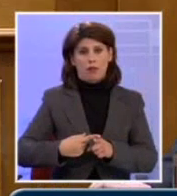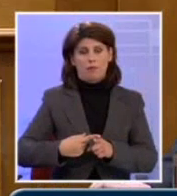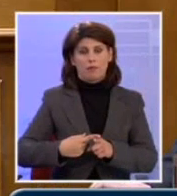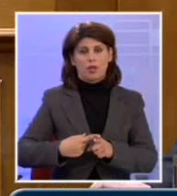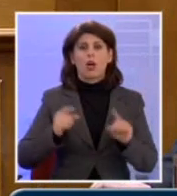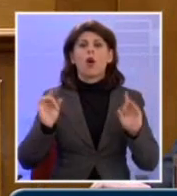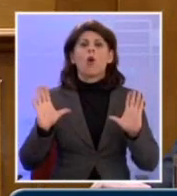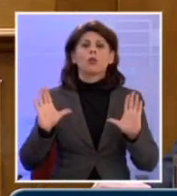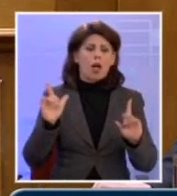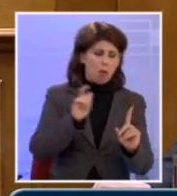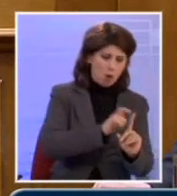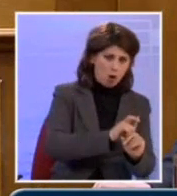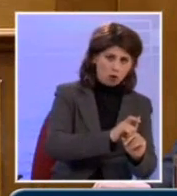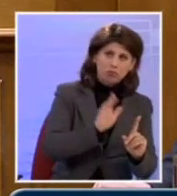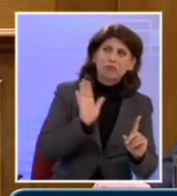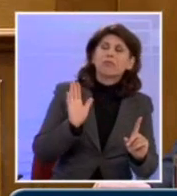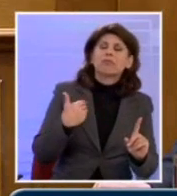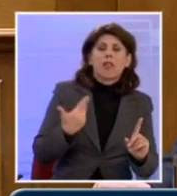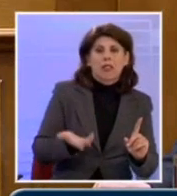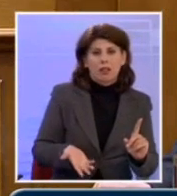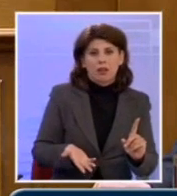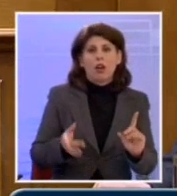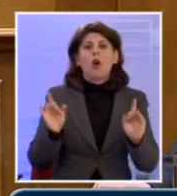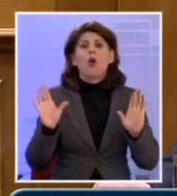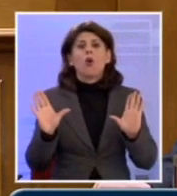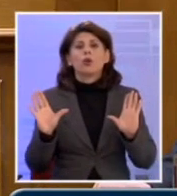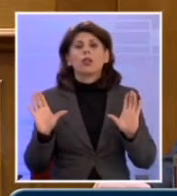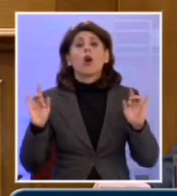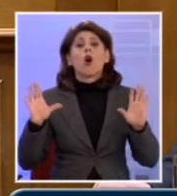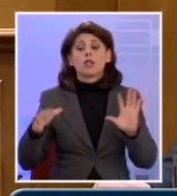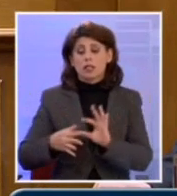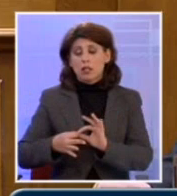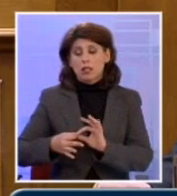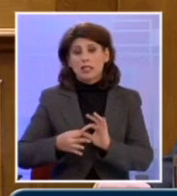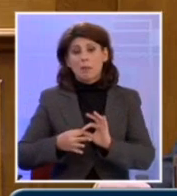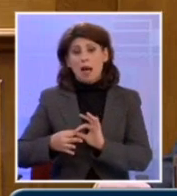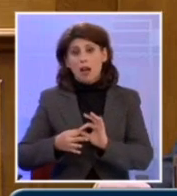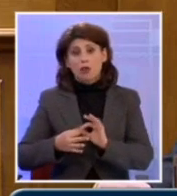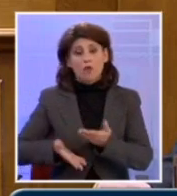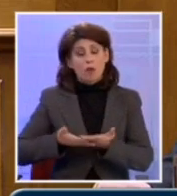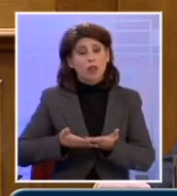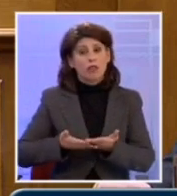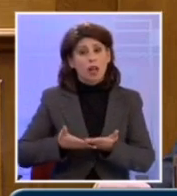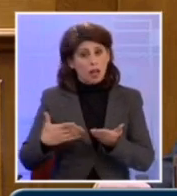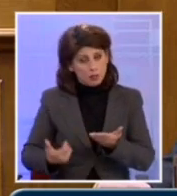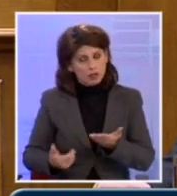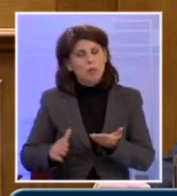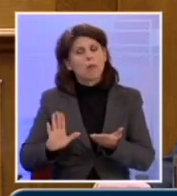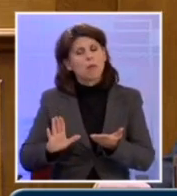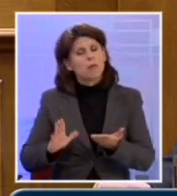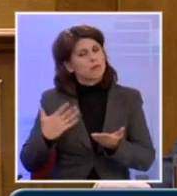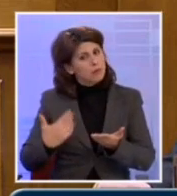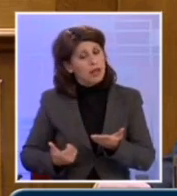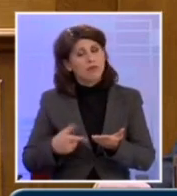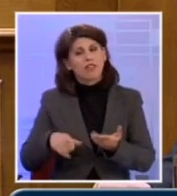ούτε απομονωθήκαμε, ούτε χωρίς συμμάχους βρεθήκαμε. Έτσι ακριβώς καταφέραμε